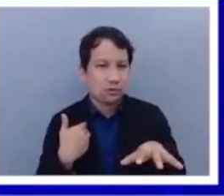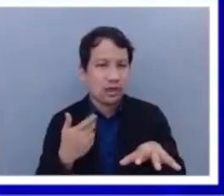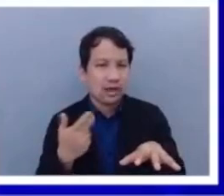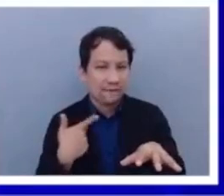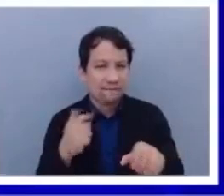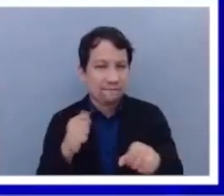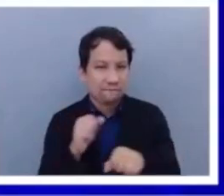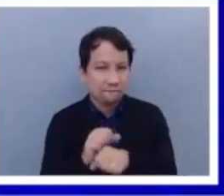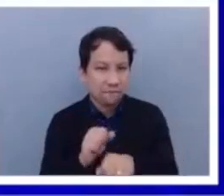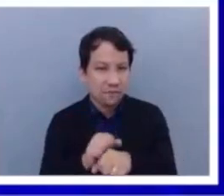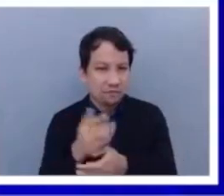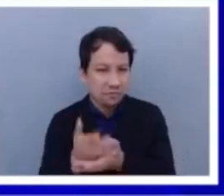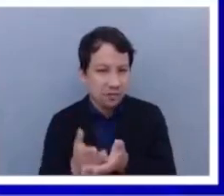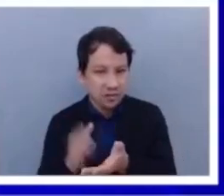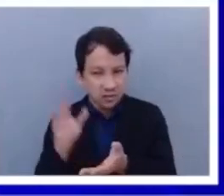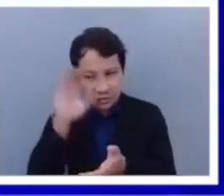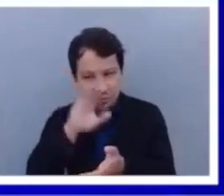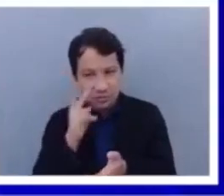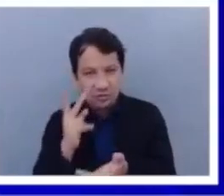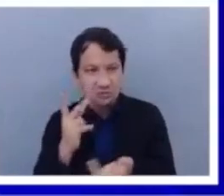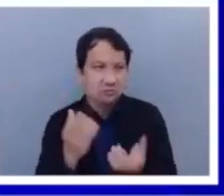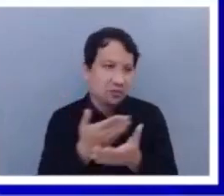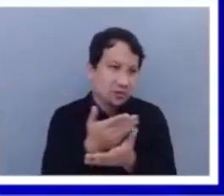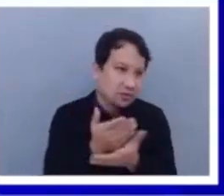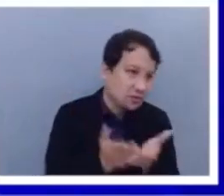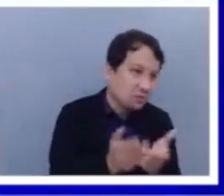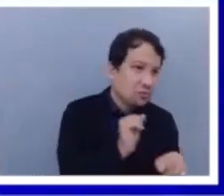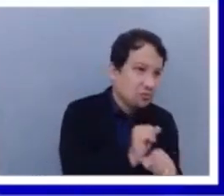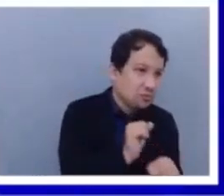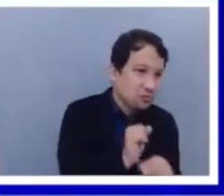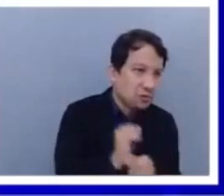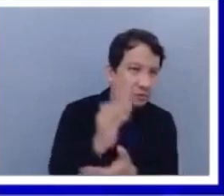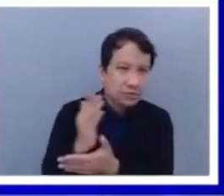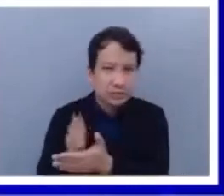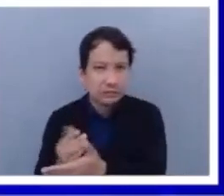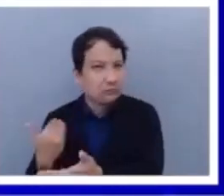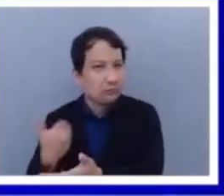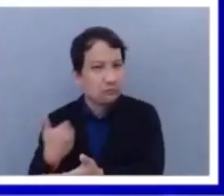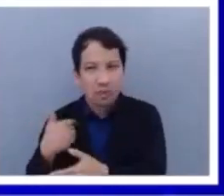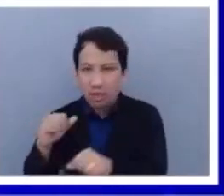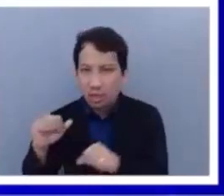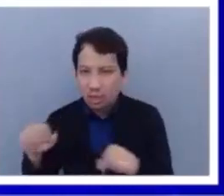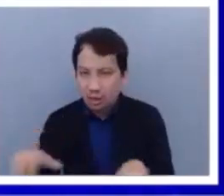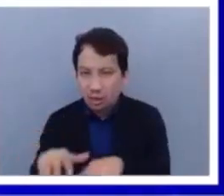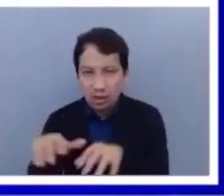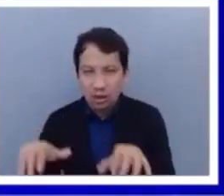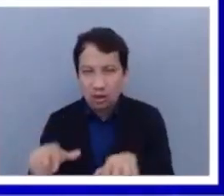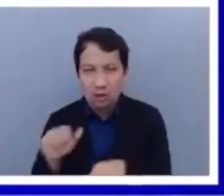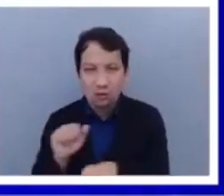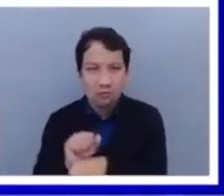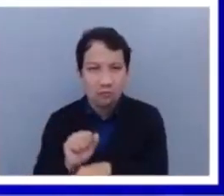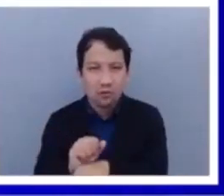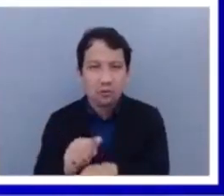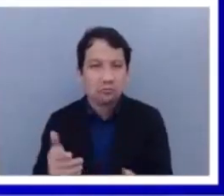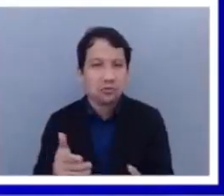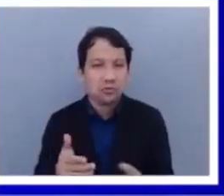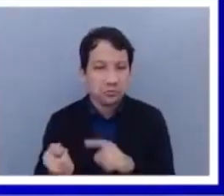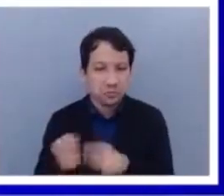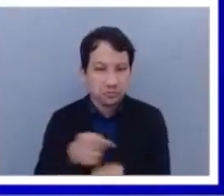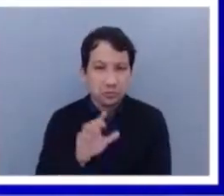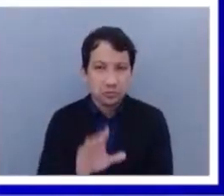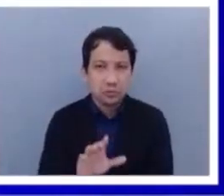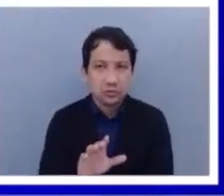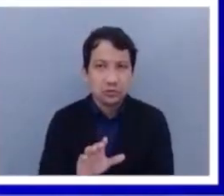portion na makakapagtrabaho, may portion na hindi makapagtrabaho. And normally, dahil na manggagaling ito sa new entrants,